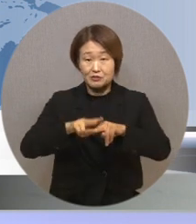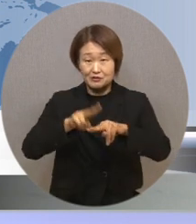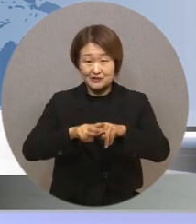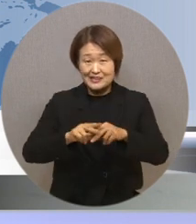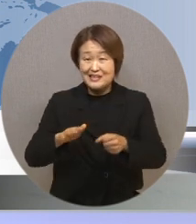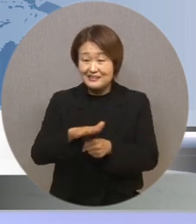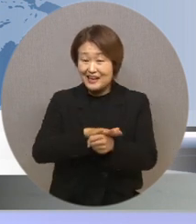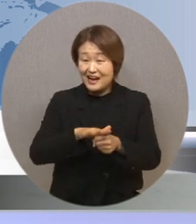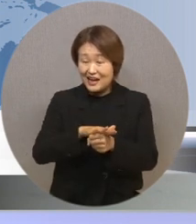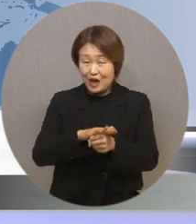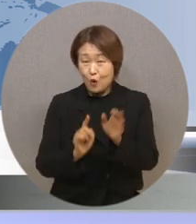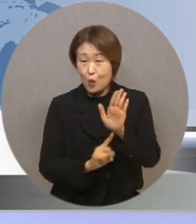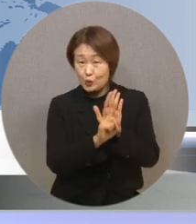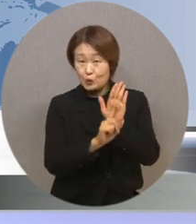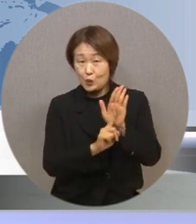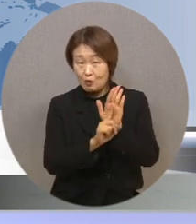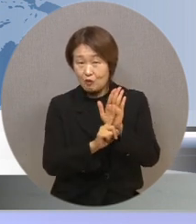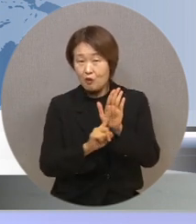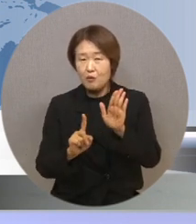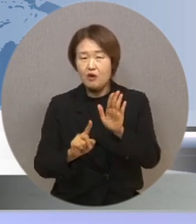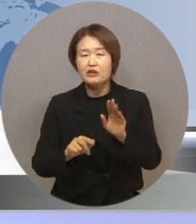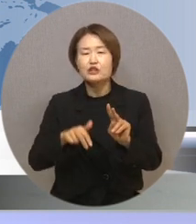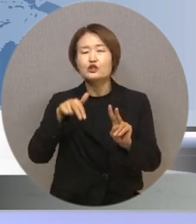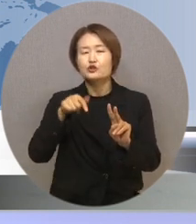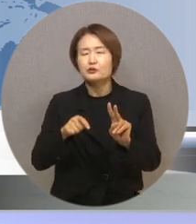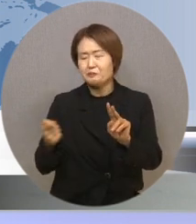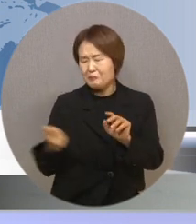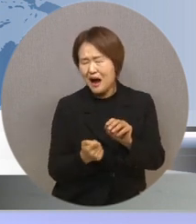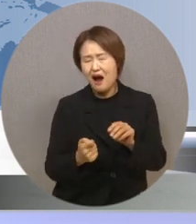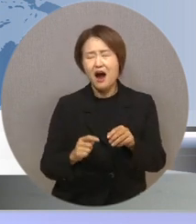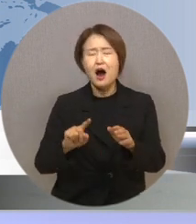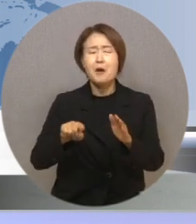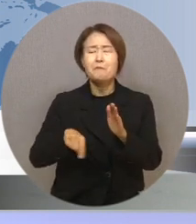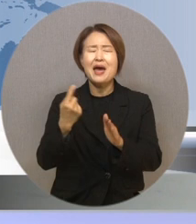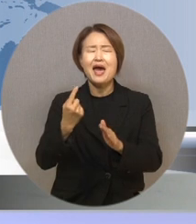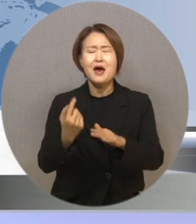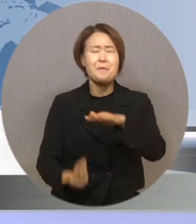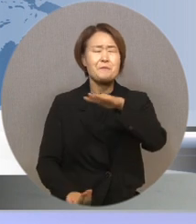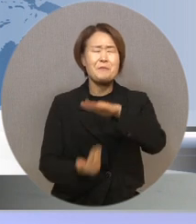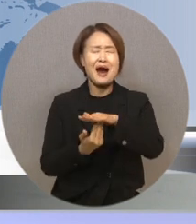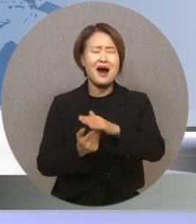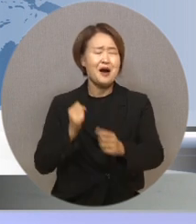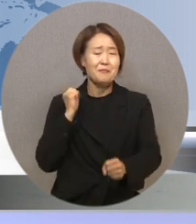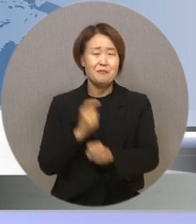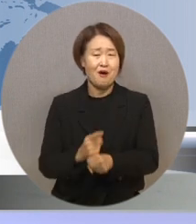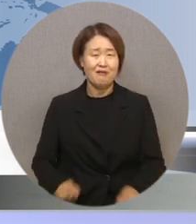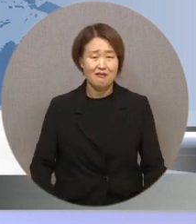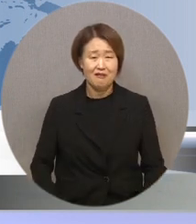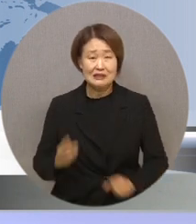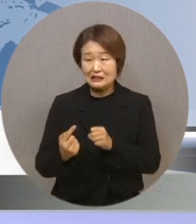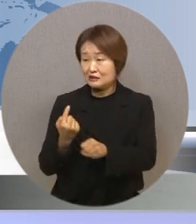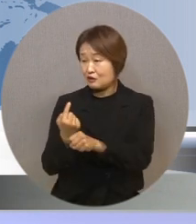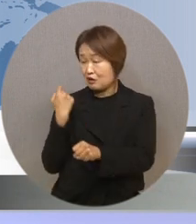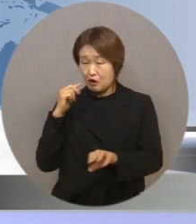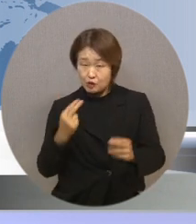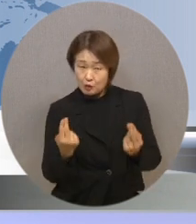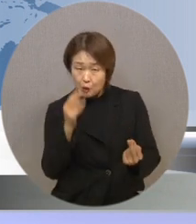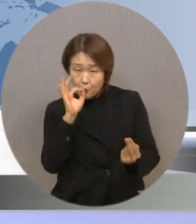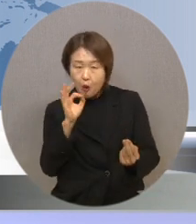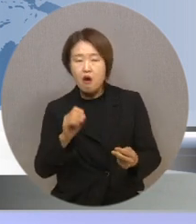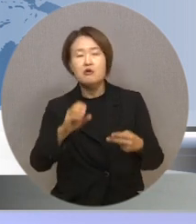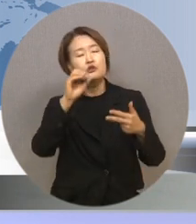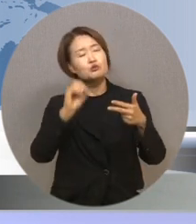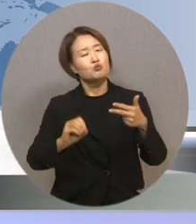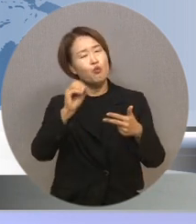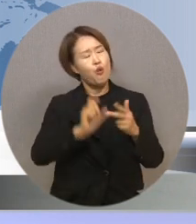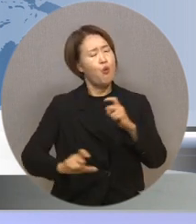온도탑이 마감일보다 2주 빠르게 100도를 조기 달성했습니다. 전년보다 7% 이상 늘어난 목표